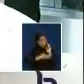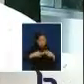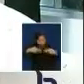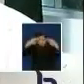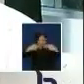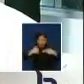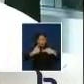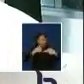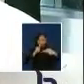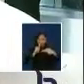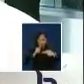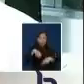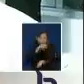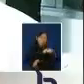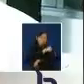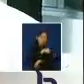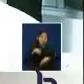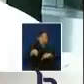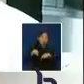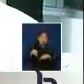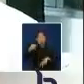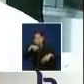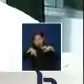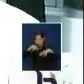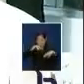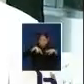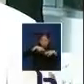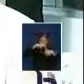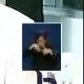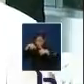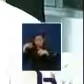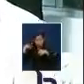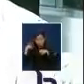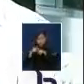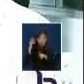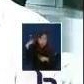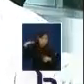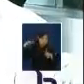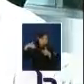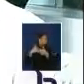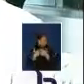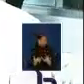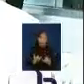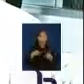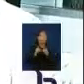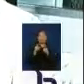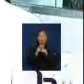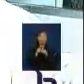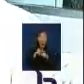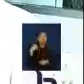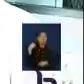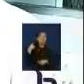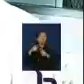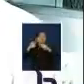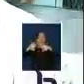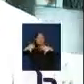รวจเรื่องโรคนะเวลาเกิดโรคซาโรคไข้หวัดใหญ่ไข้หวัดนกรวมถึงณวันนี้เนี่ยเราก็นับนโยบายจากรัฐบาลจ